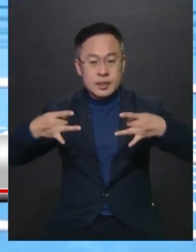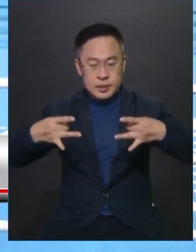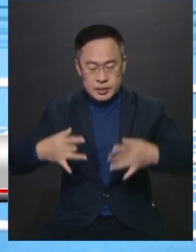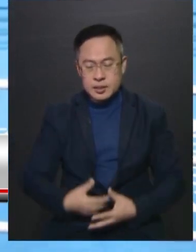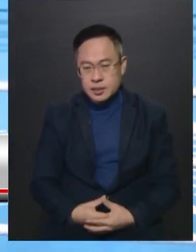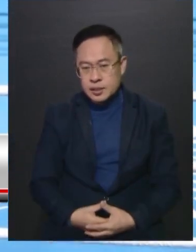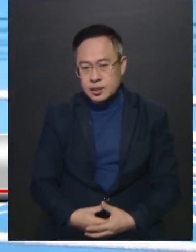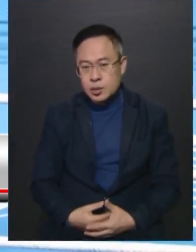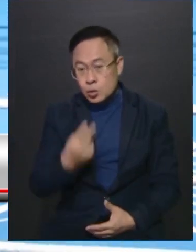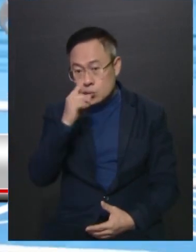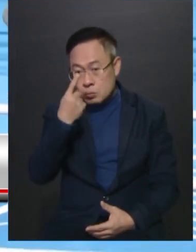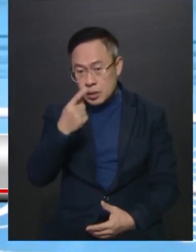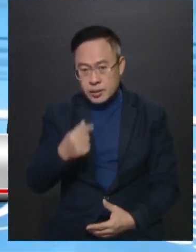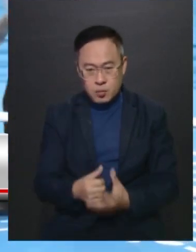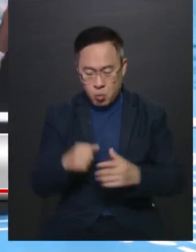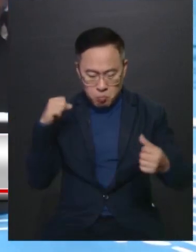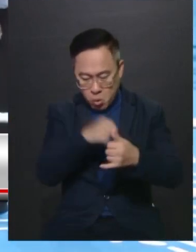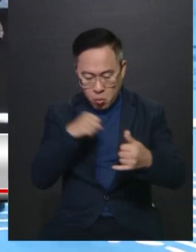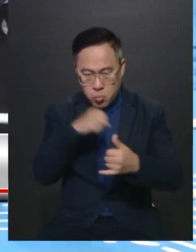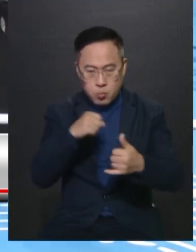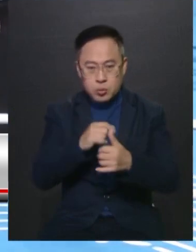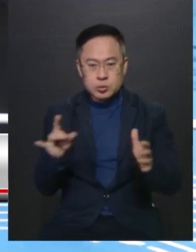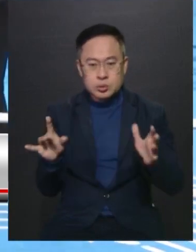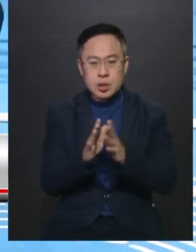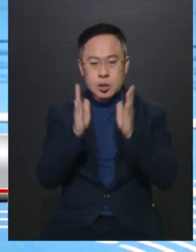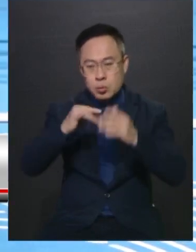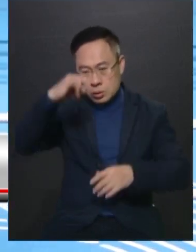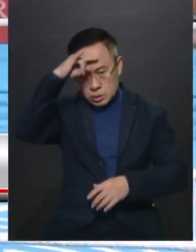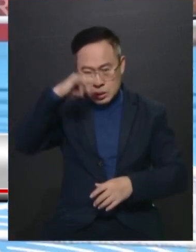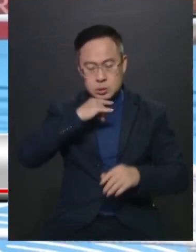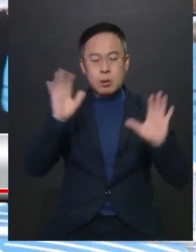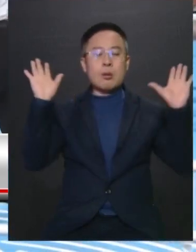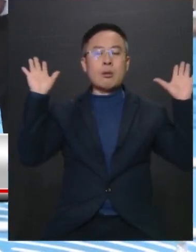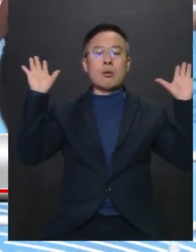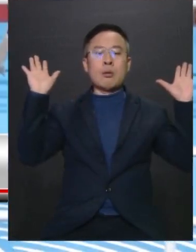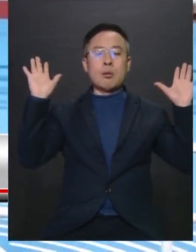นะ ก็คู่แข่งสู้ไม่ไหวเลยแม้ว่ากรรมการจะไม่ได้เป่ายุติการชกนะคะ